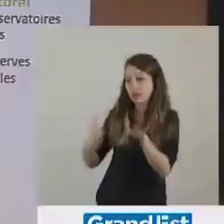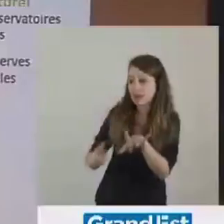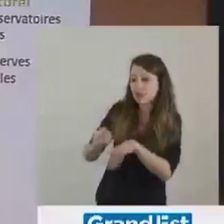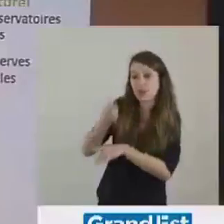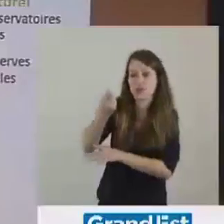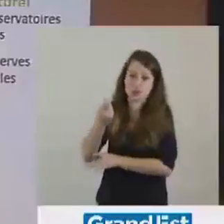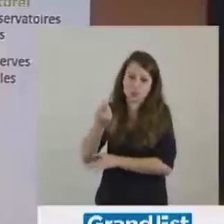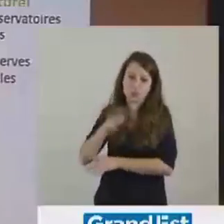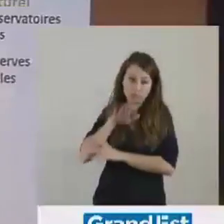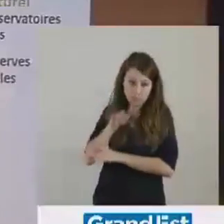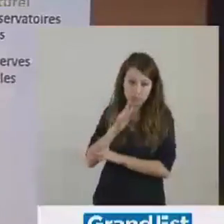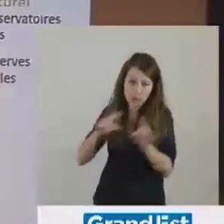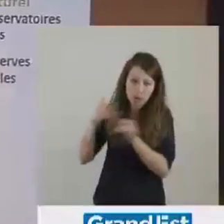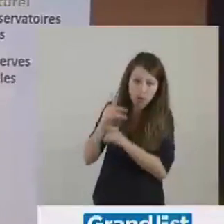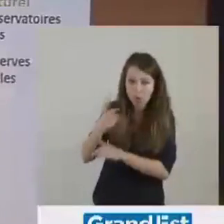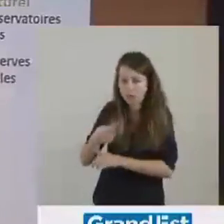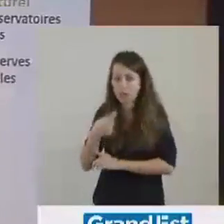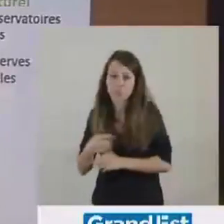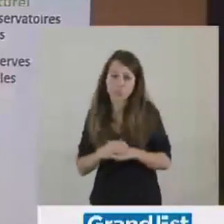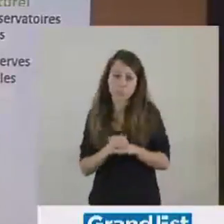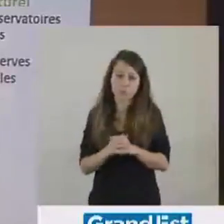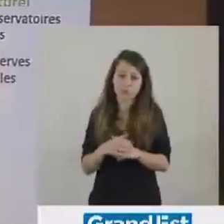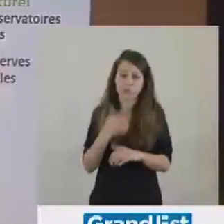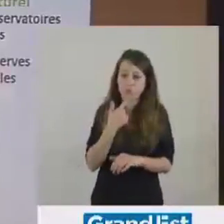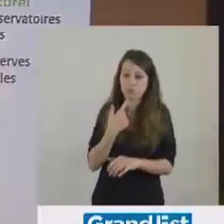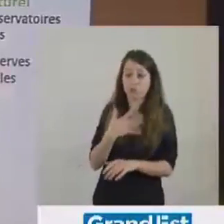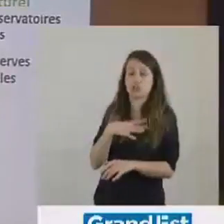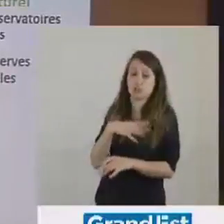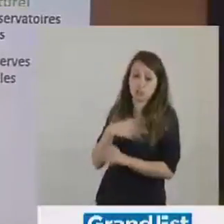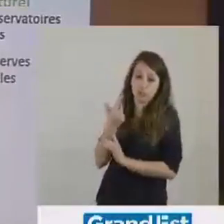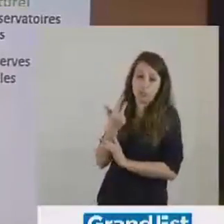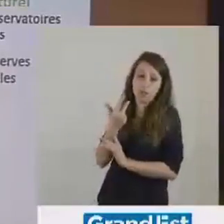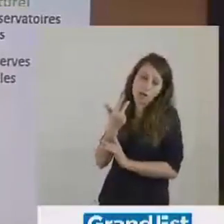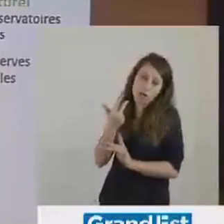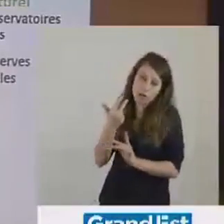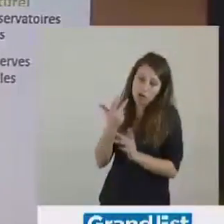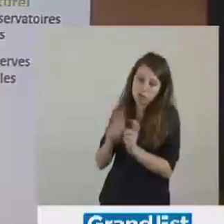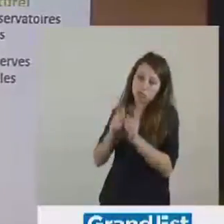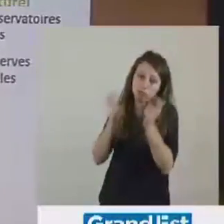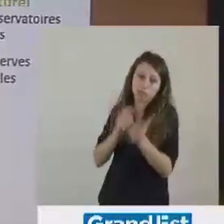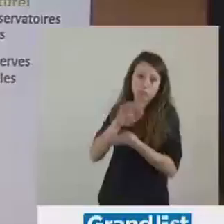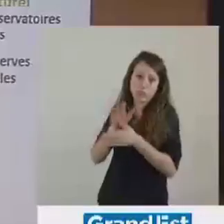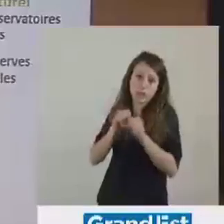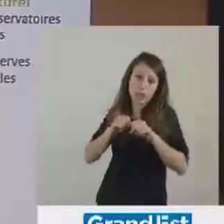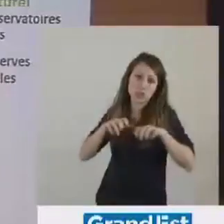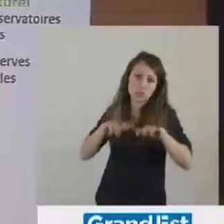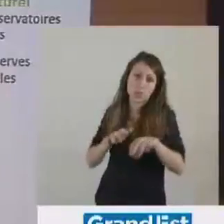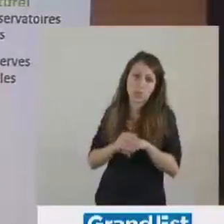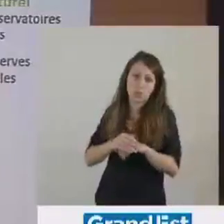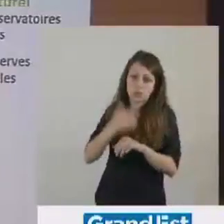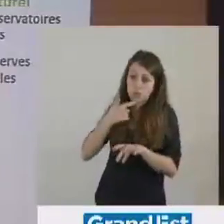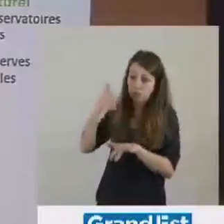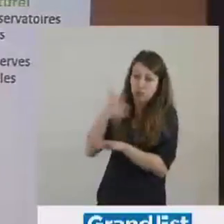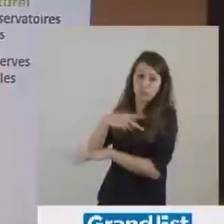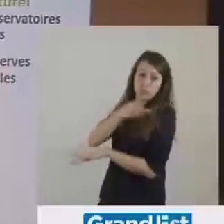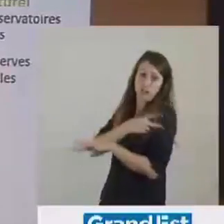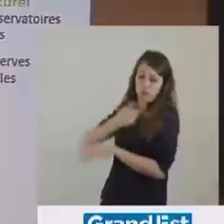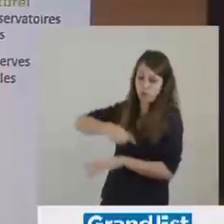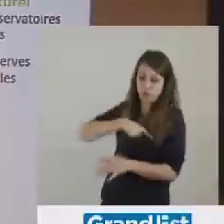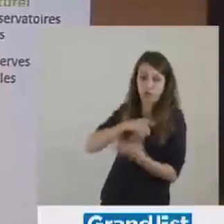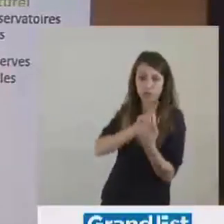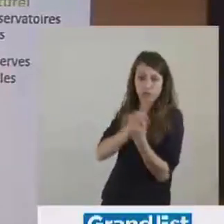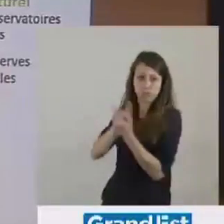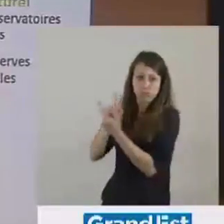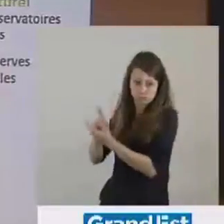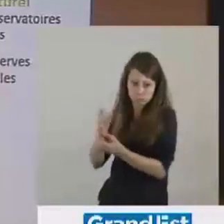nature, avec le soutien aux 3 têtes de réseau. Donc 3 têtes de réseau que nous avons rencontrées à plusieurs reprises et que